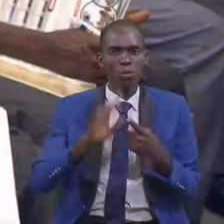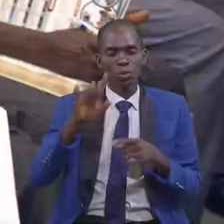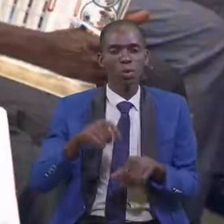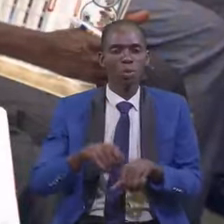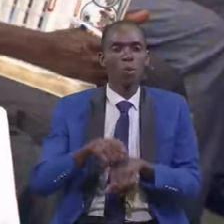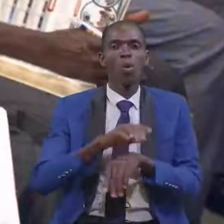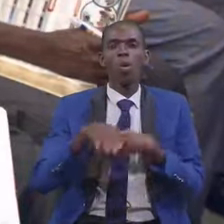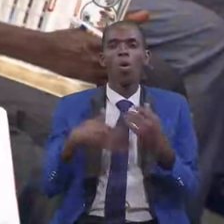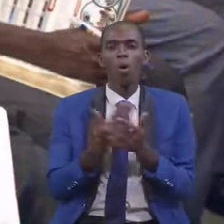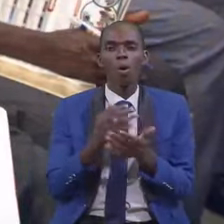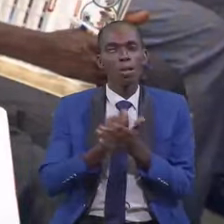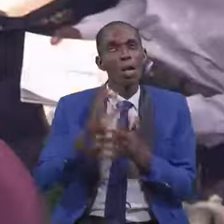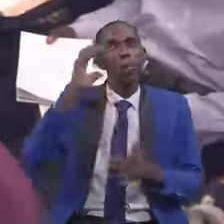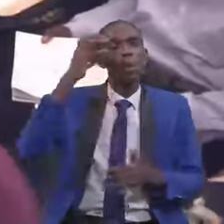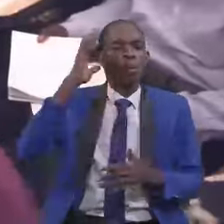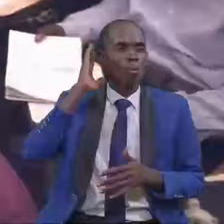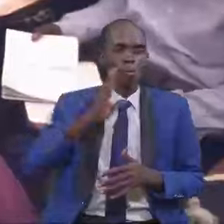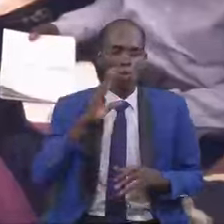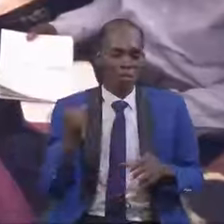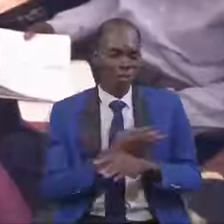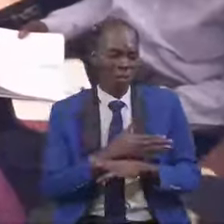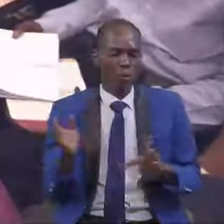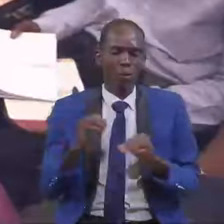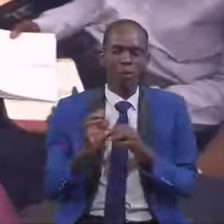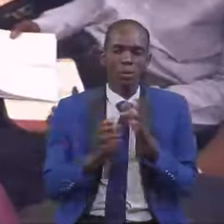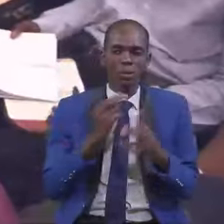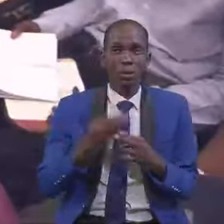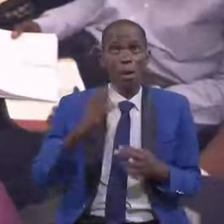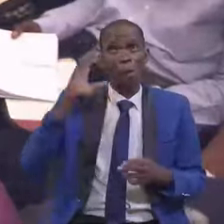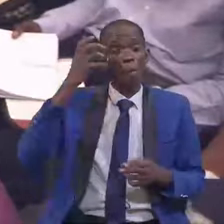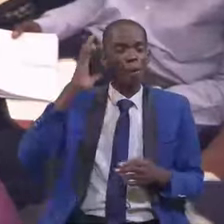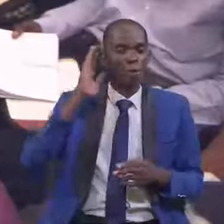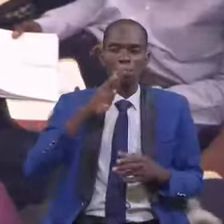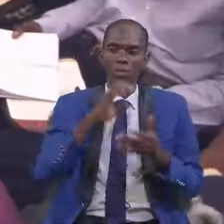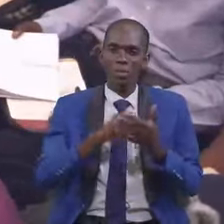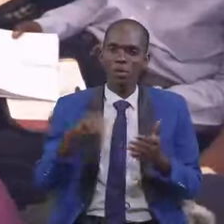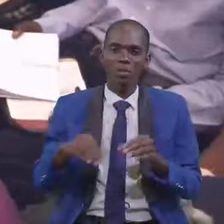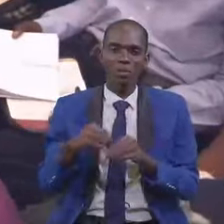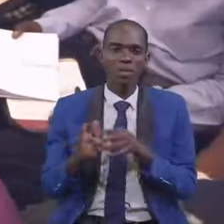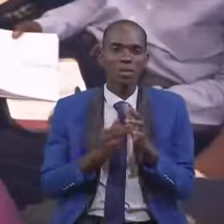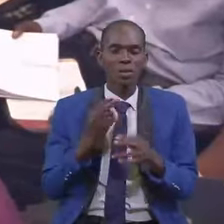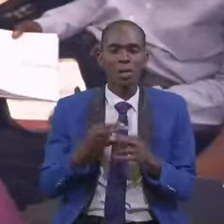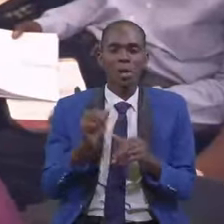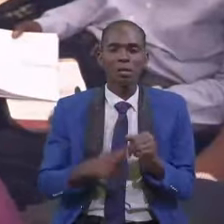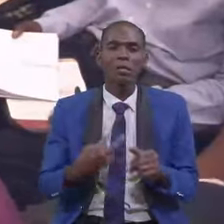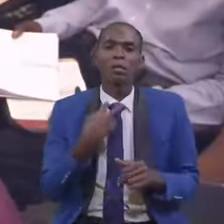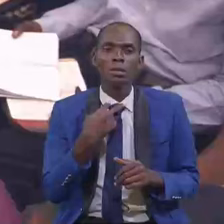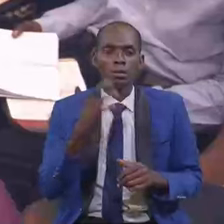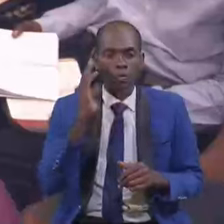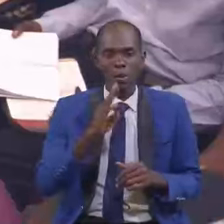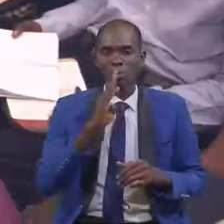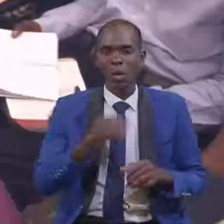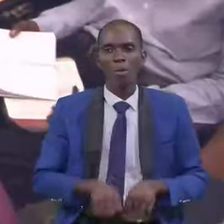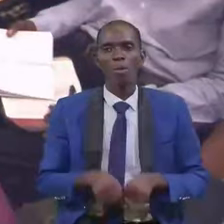Toute folie va disparaître. L'insanité va disparaître. Tout joug sera brisé. Je me réjouis avec